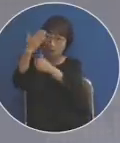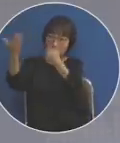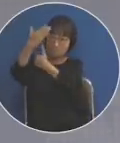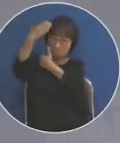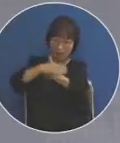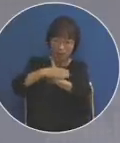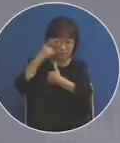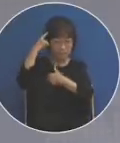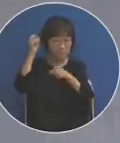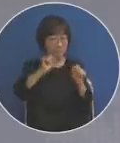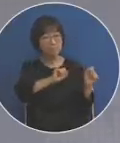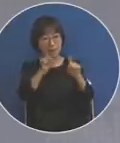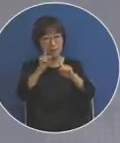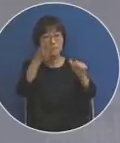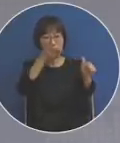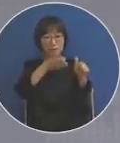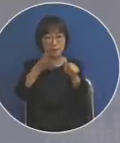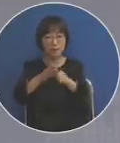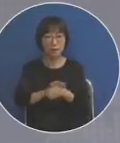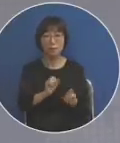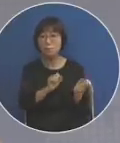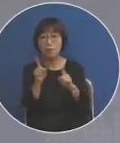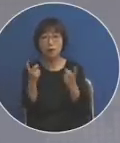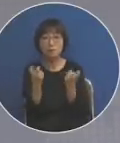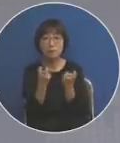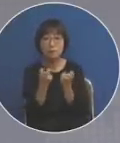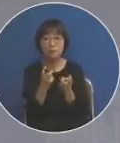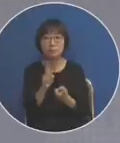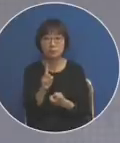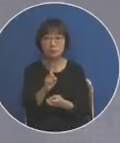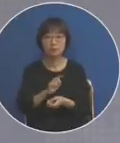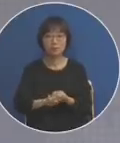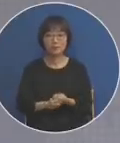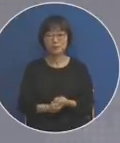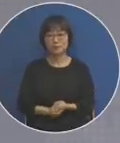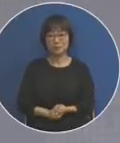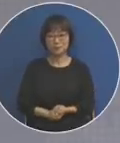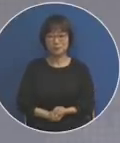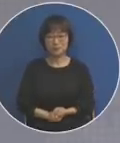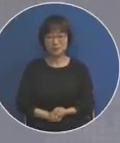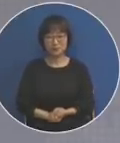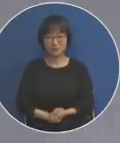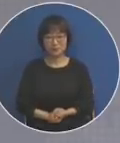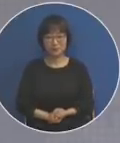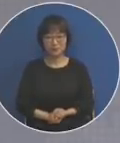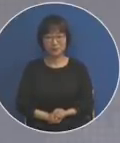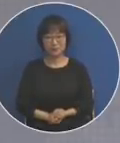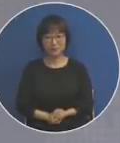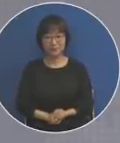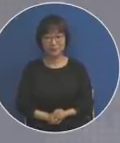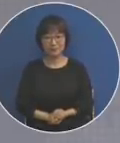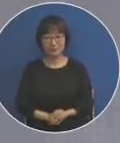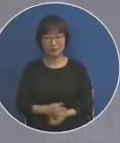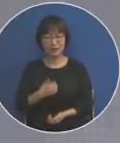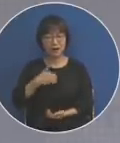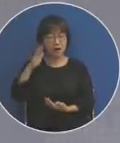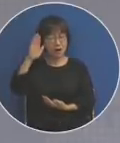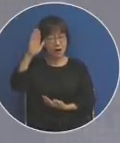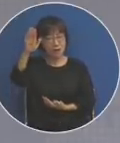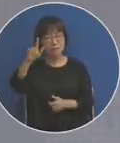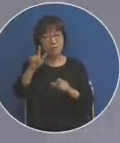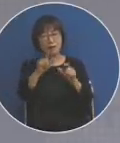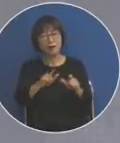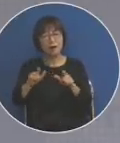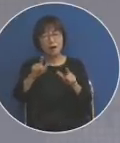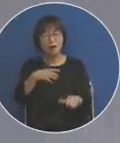회복해야 됩니까? But how can we restore this? 여러분 이 부분들이 중요하잖아요. This part is very important. 나는 앞으로 살아갈 길이 막막하다.